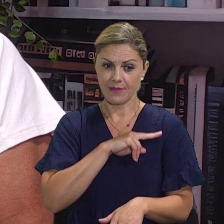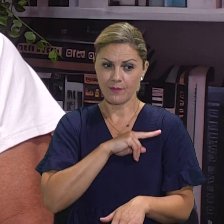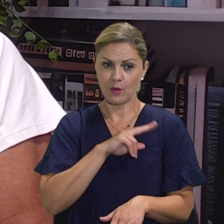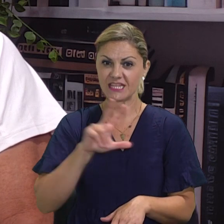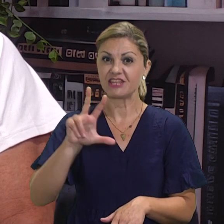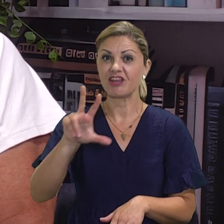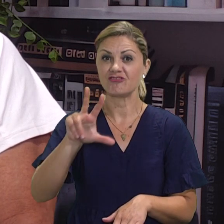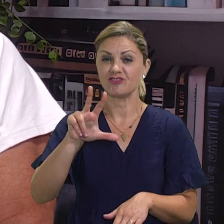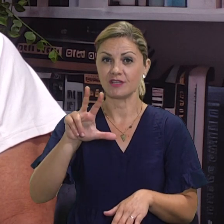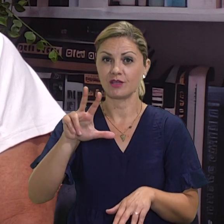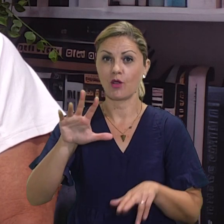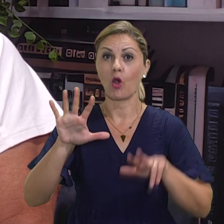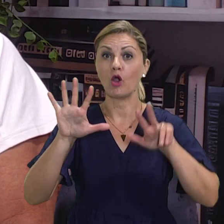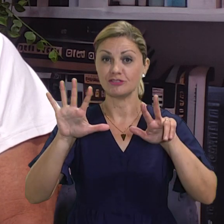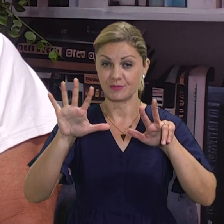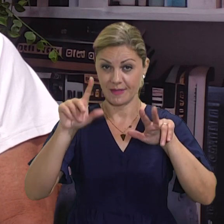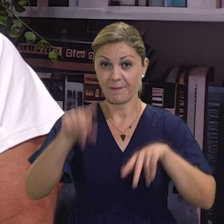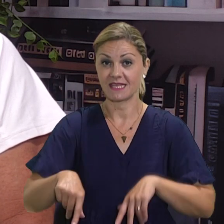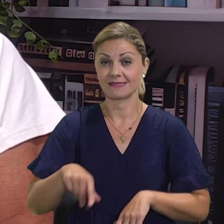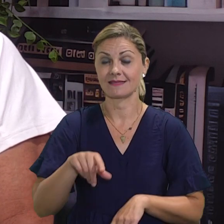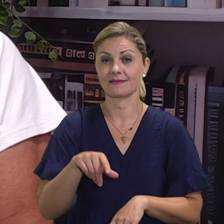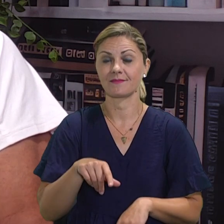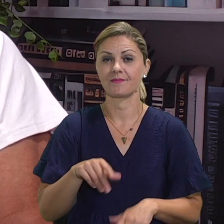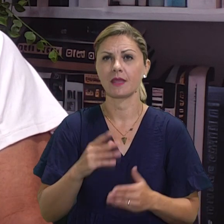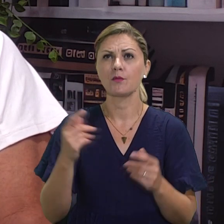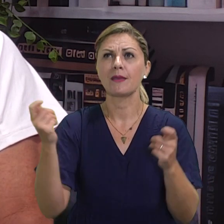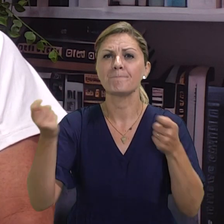mislim da je 3. je manifestacija